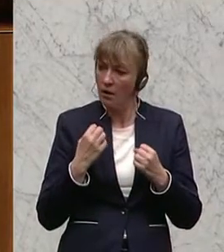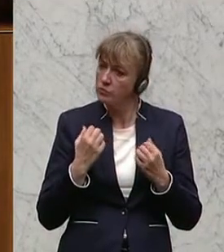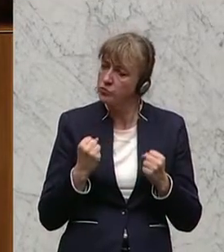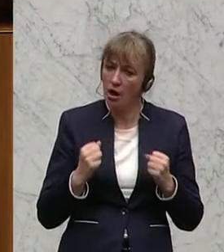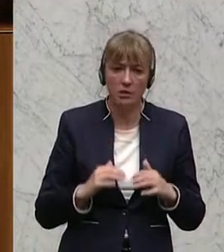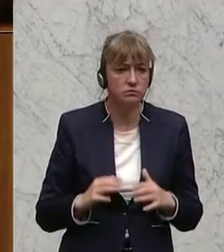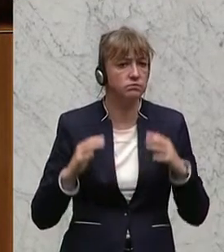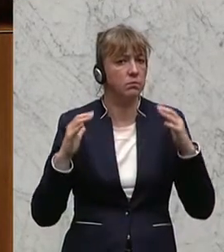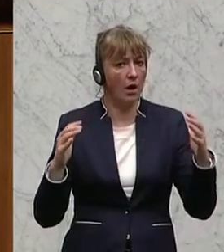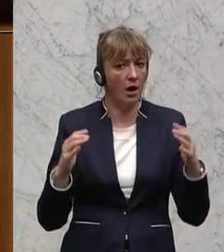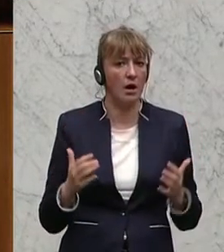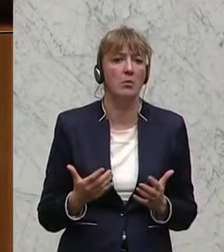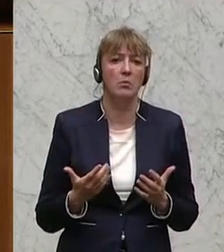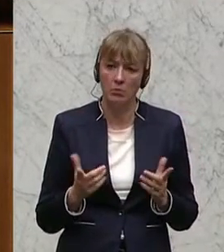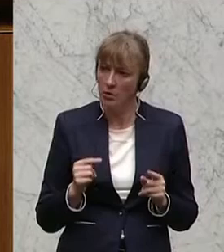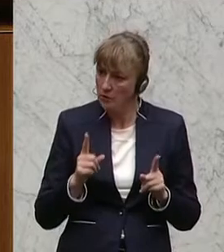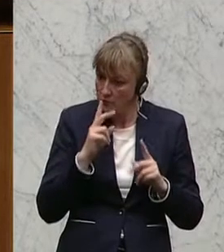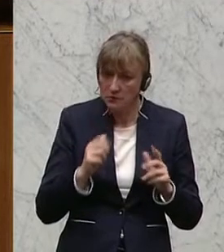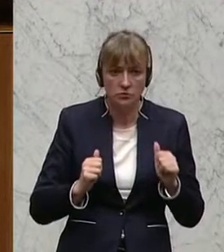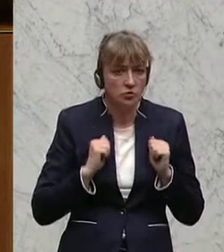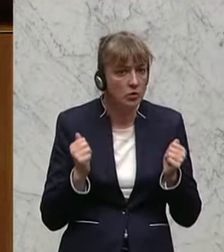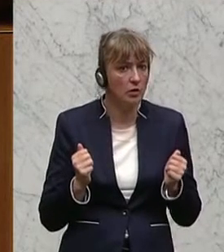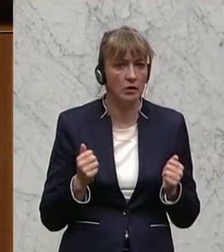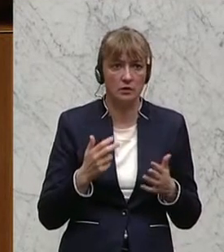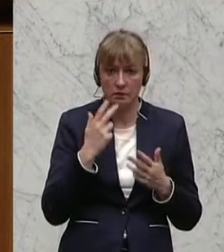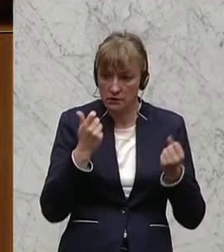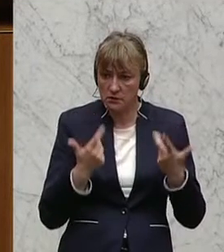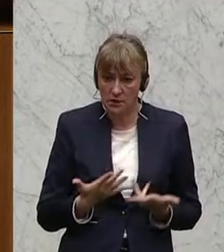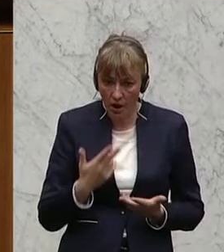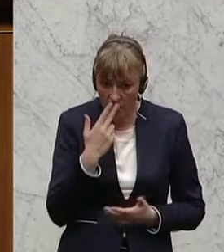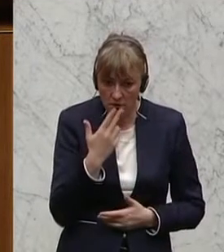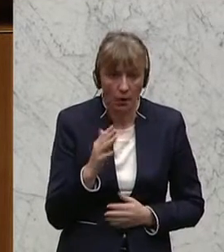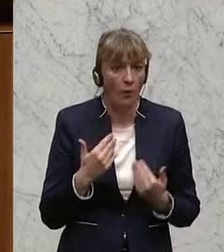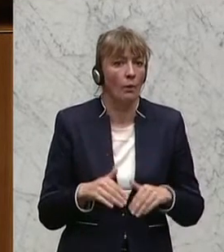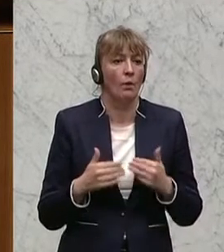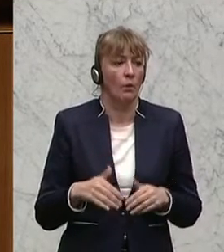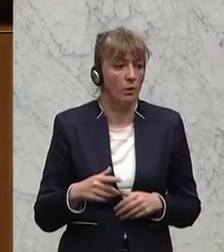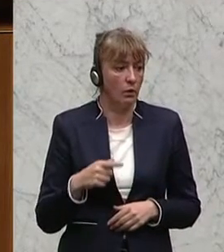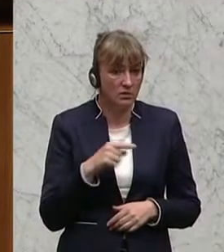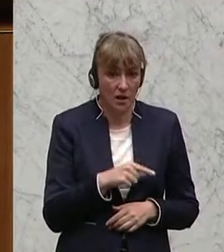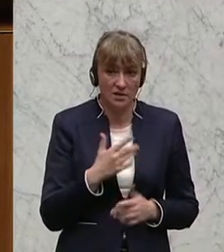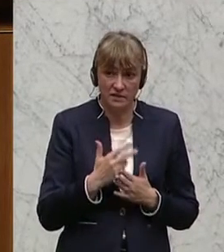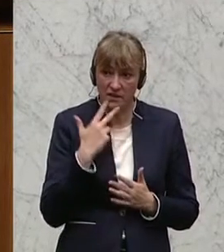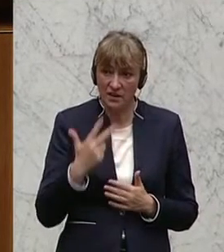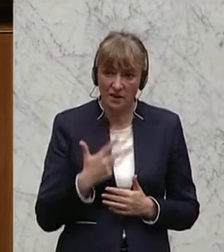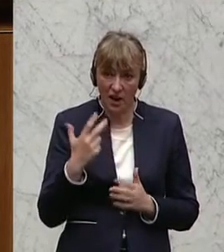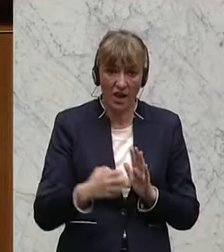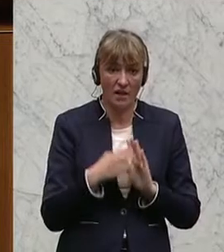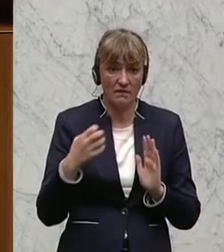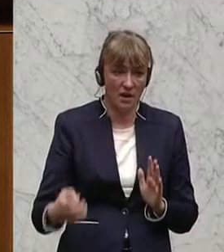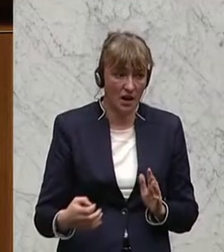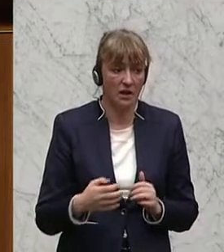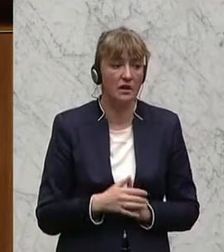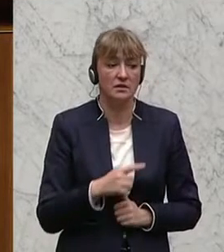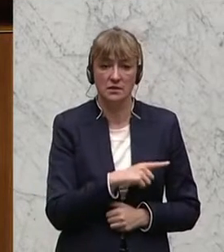exorbitant gestiegen, dass es ja schon erschreckend ist, wenn man diese Zahl nur in den Mund nimmt. Und das wollen Sie jetzt ganze 3 Jahre verlängern.